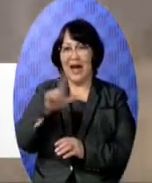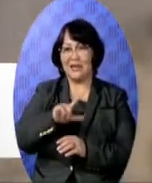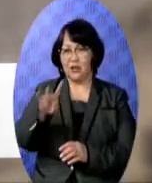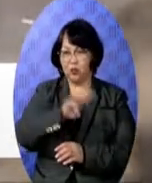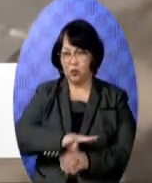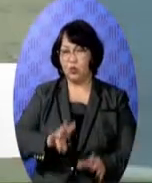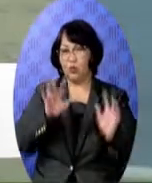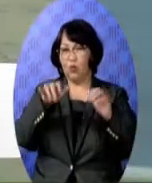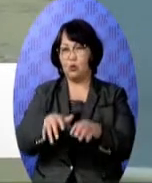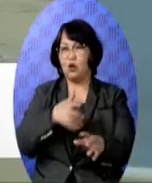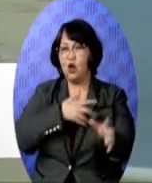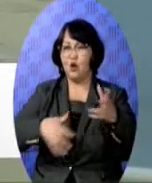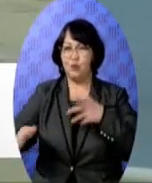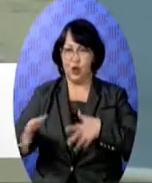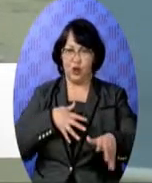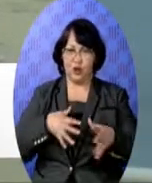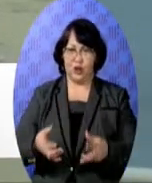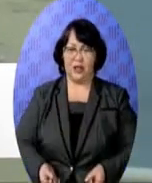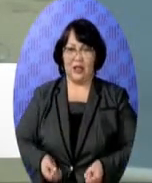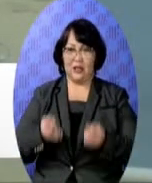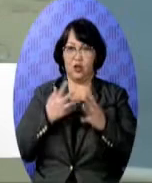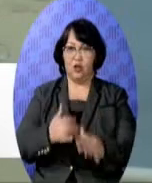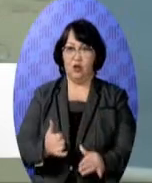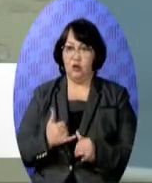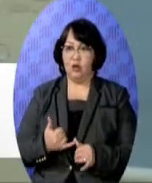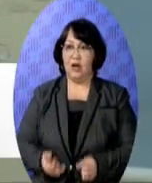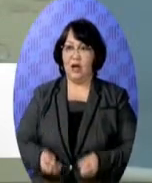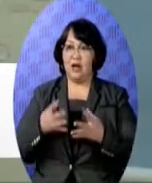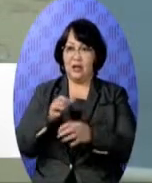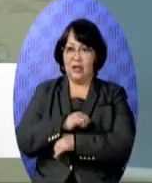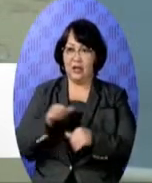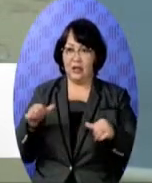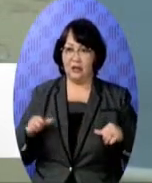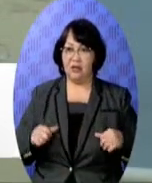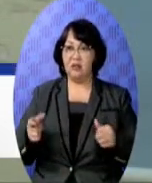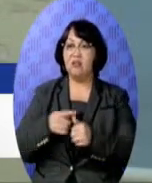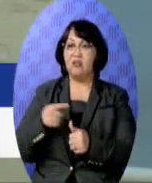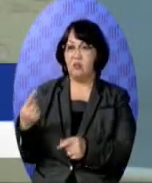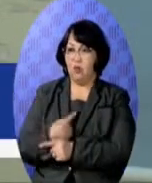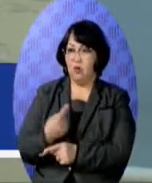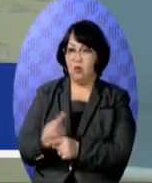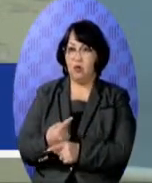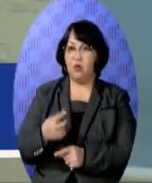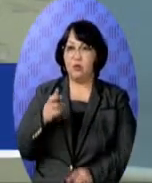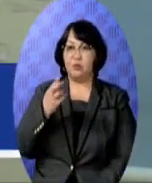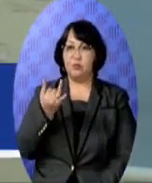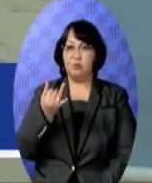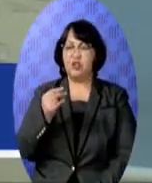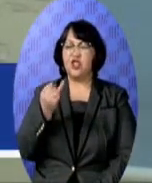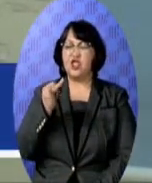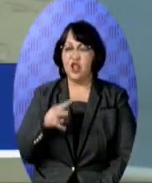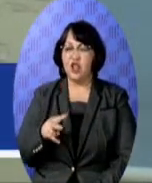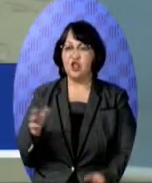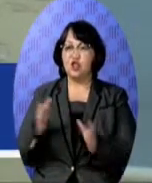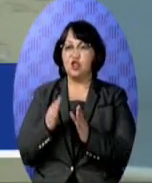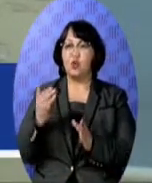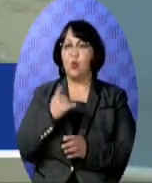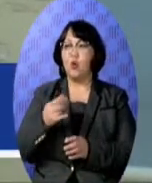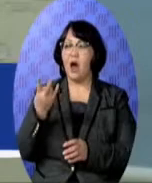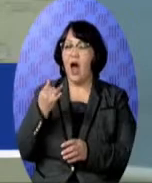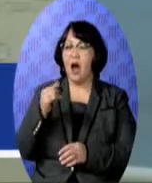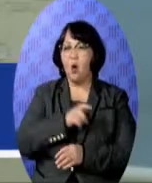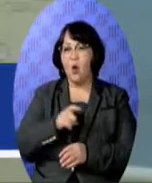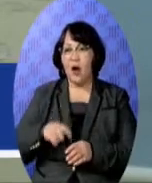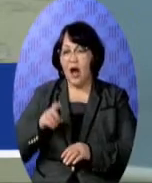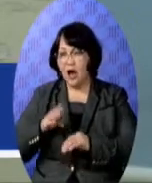бохирдсон юм а. Учирсан хохирлыг бол ард иргэд тухайн одоо бичил урааж тулн хүн төлөөгүй. За улсаас бол төсөв хөрөн гарган бол